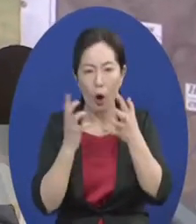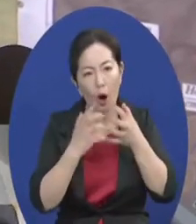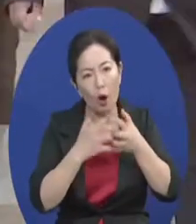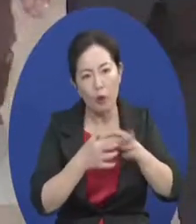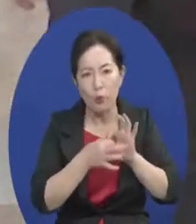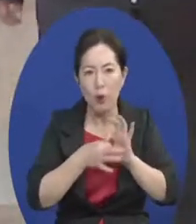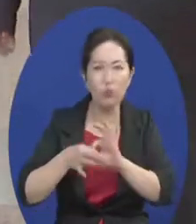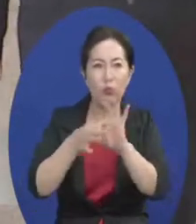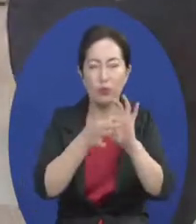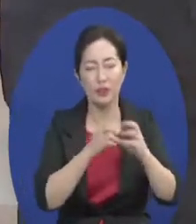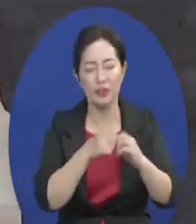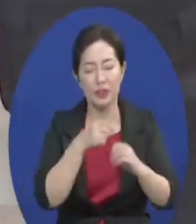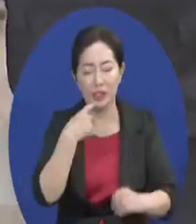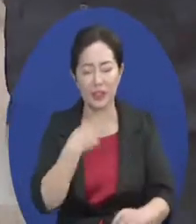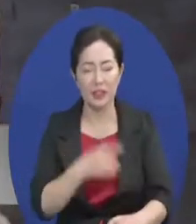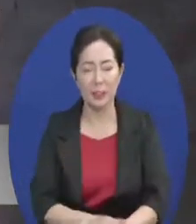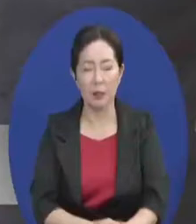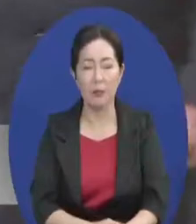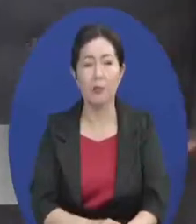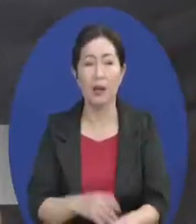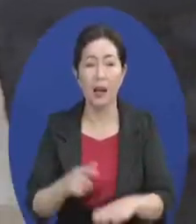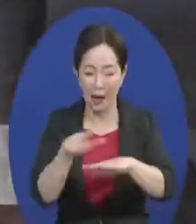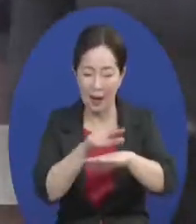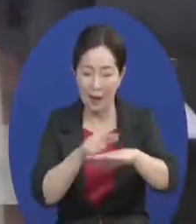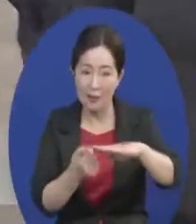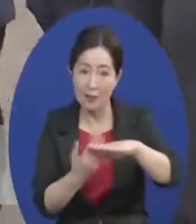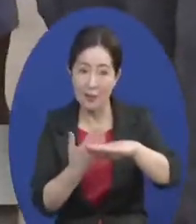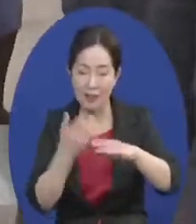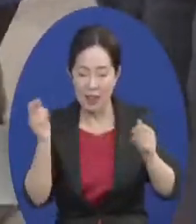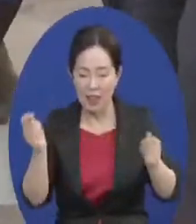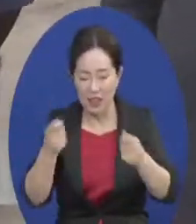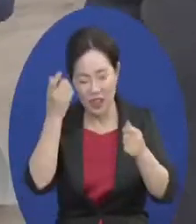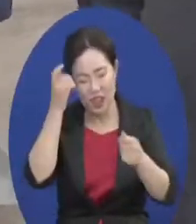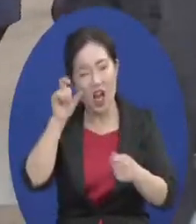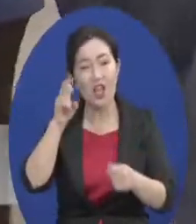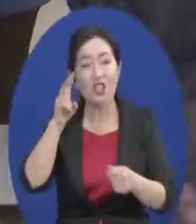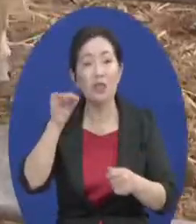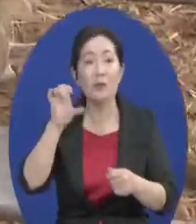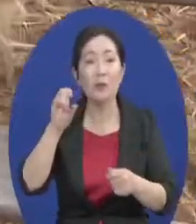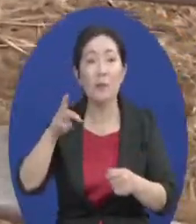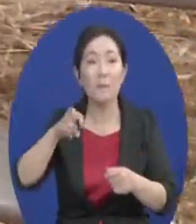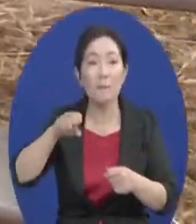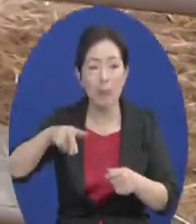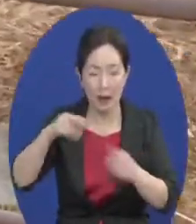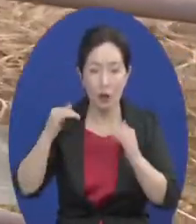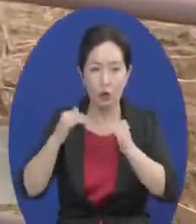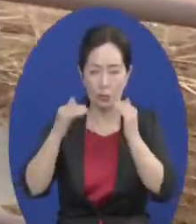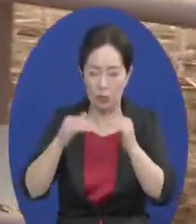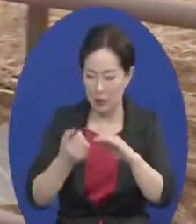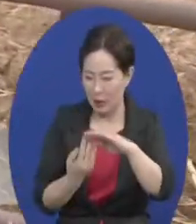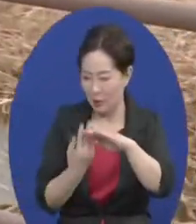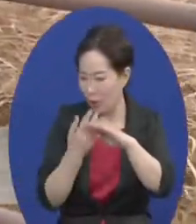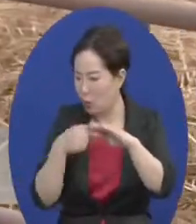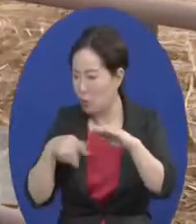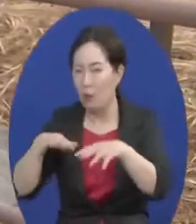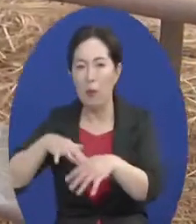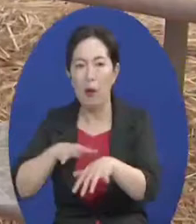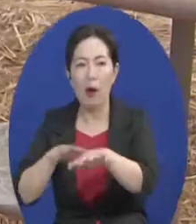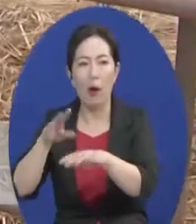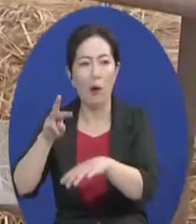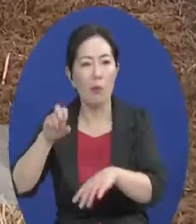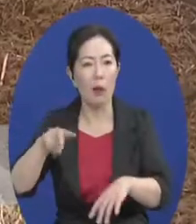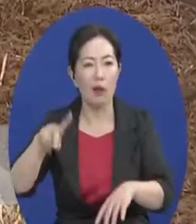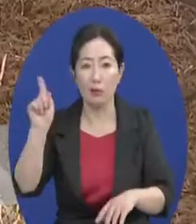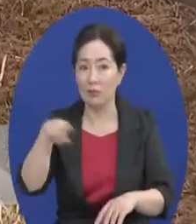уйлтуулъя гэж байгаа юм. Газар тариалангийн бүс нутгад зөвхөн эрчимдсэн мал аж ахуйг л хөгжүүлэхийг дэмжинэ. Тарийн талбайн дэргэд бэлчээрийн малыг байлгах